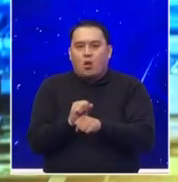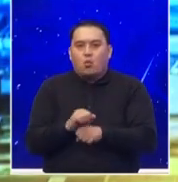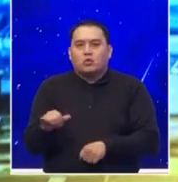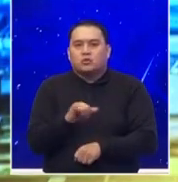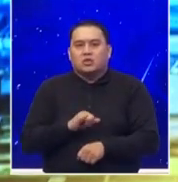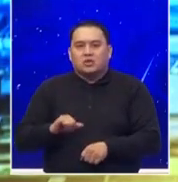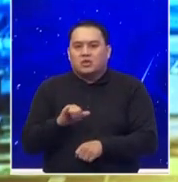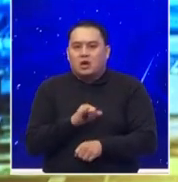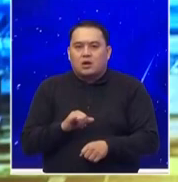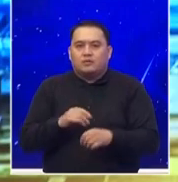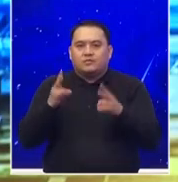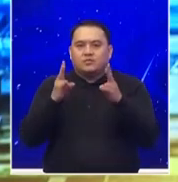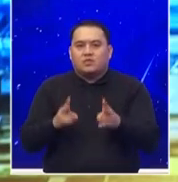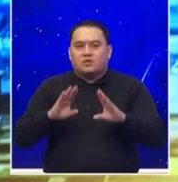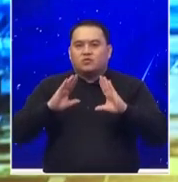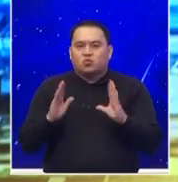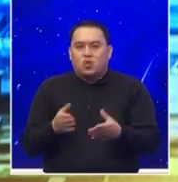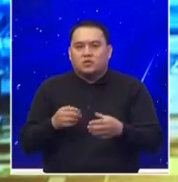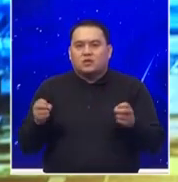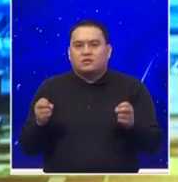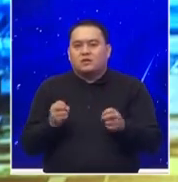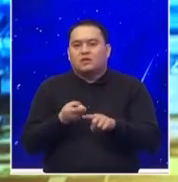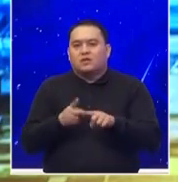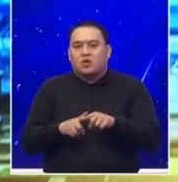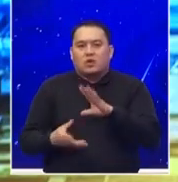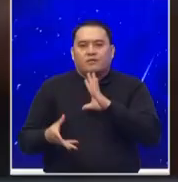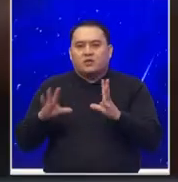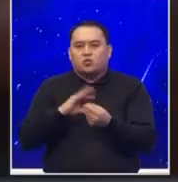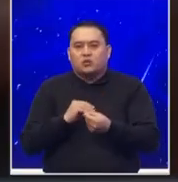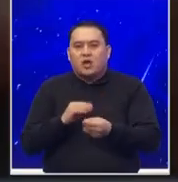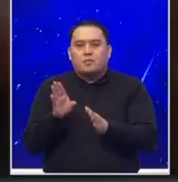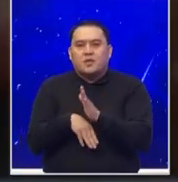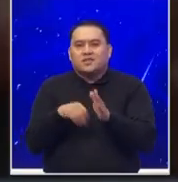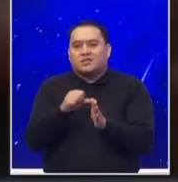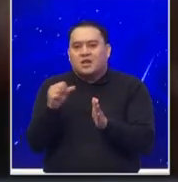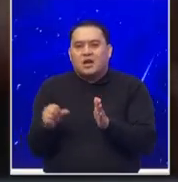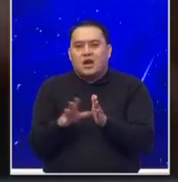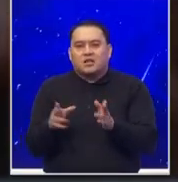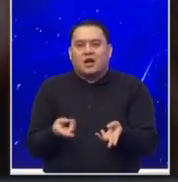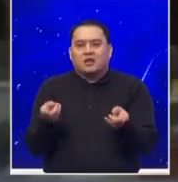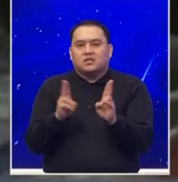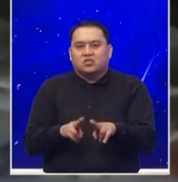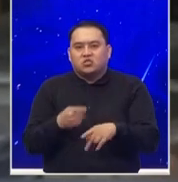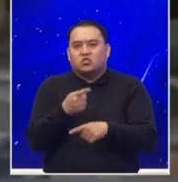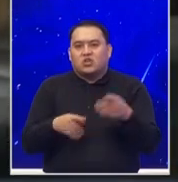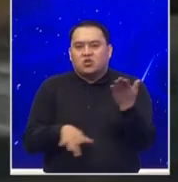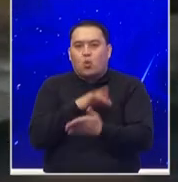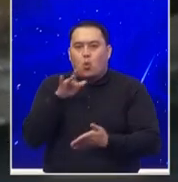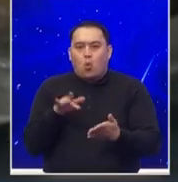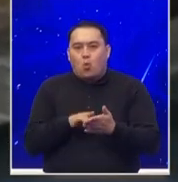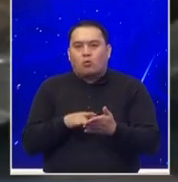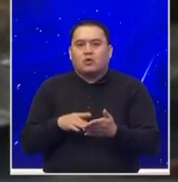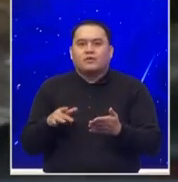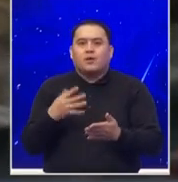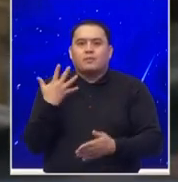и Уральск-Индер произошла аварийная ситуация. В результате без электричества осталась левая часть города и еще